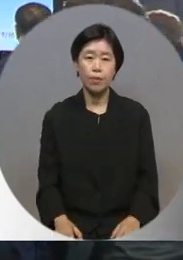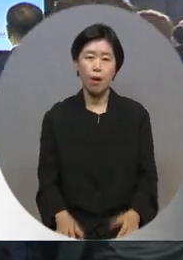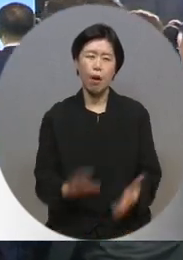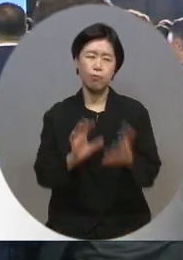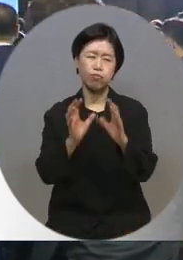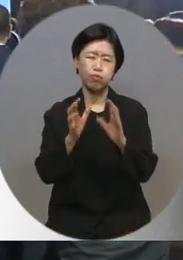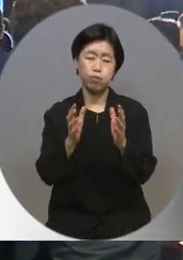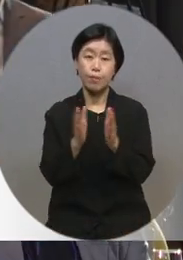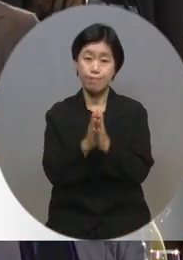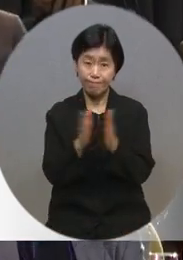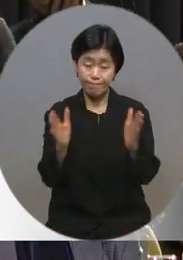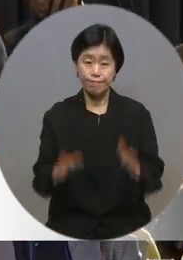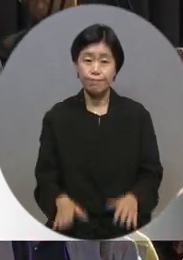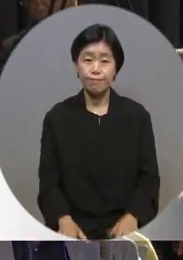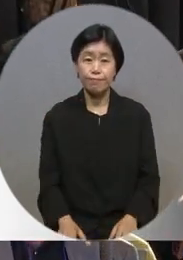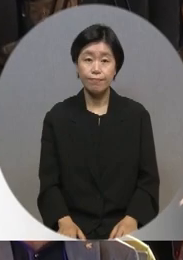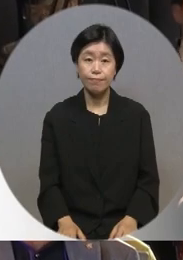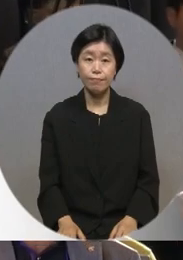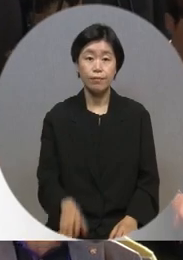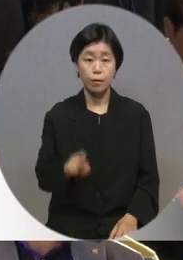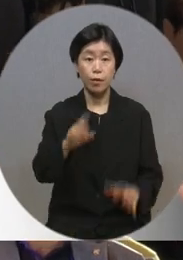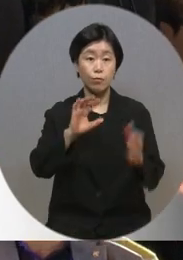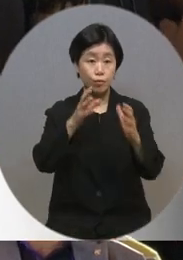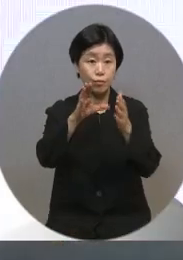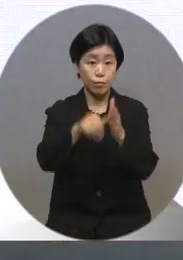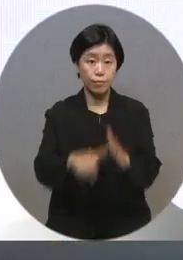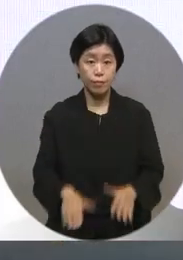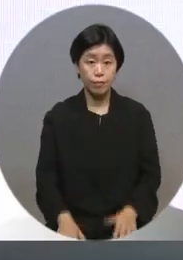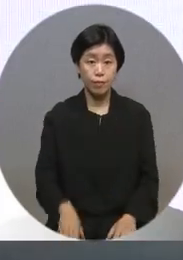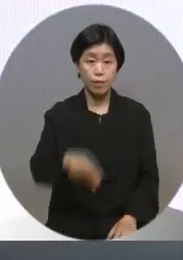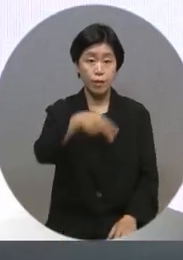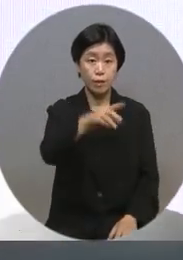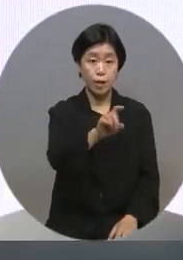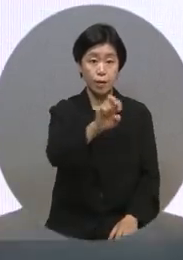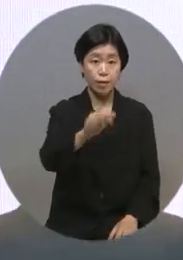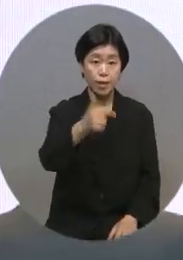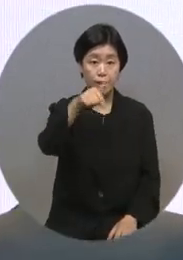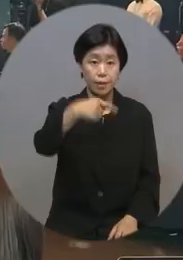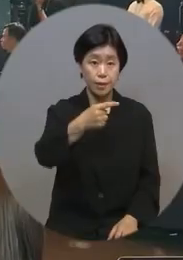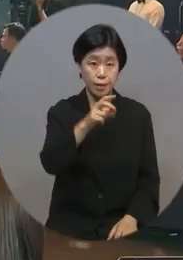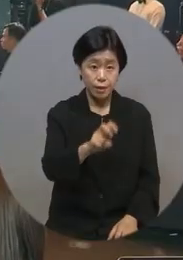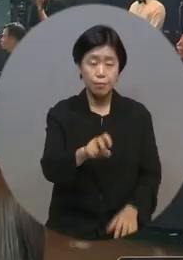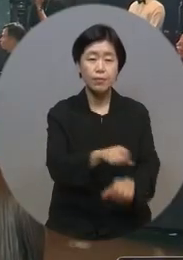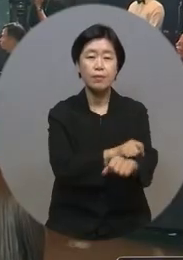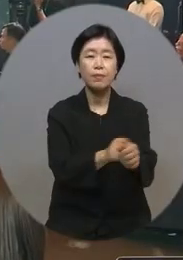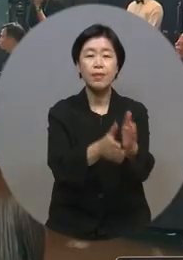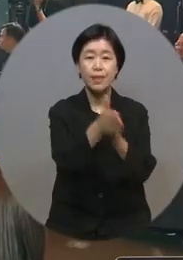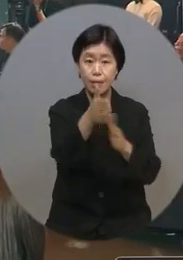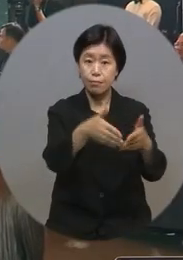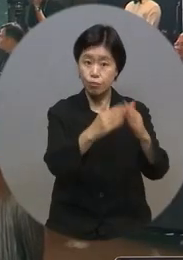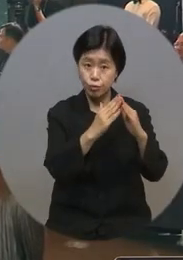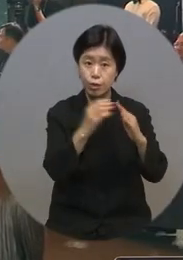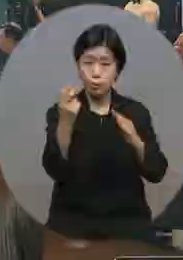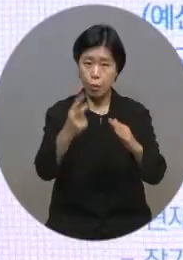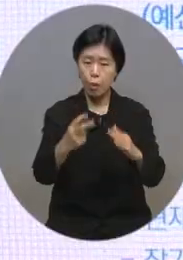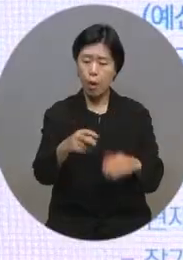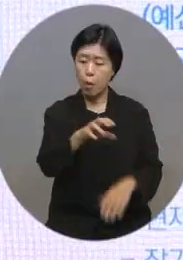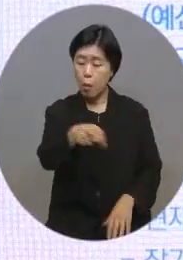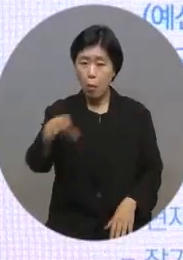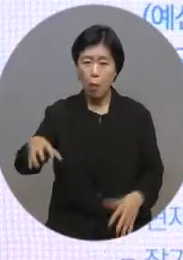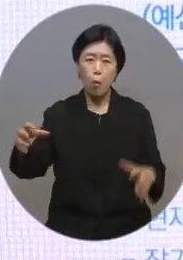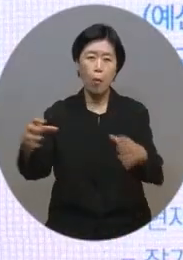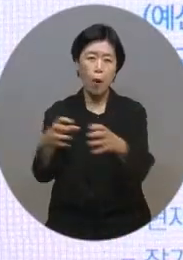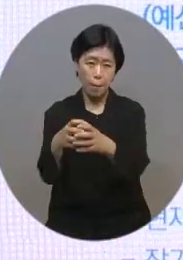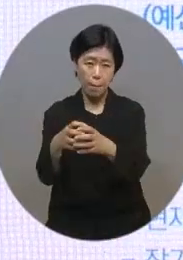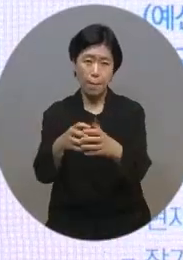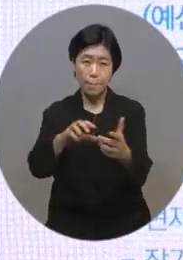대토론회를 가졌습니다. 이번 원탁 대토론회에서는 새만금 특별자치시의 출범, 전주 완주 통합 문제를 비롯해 전북